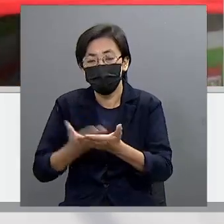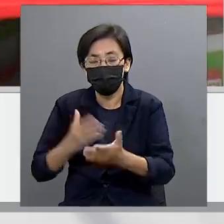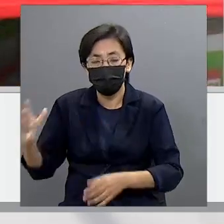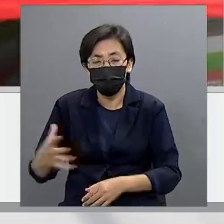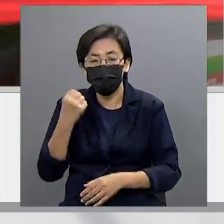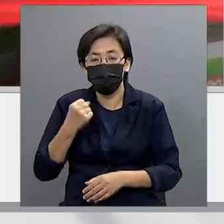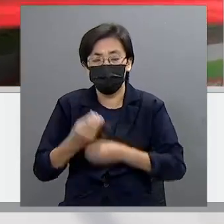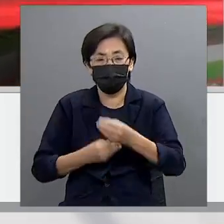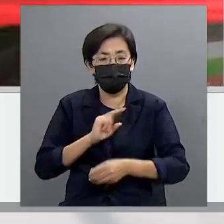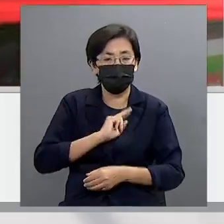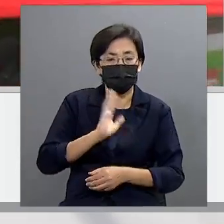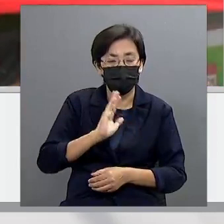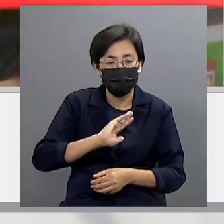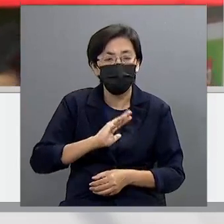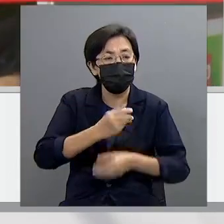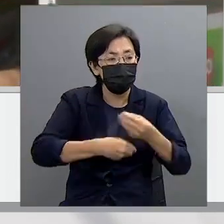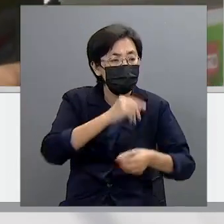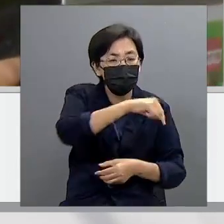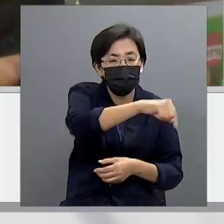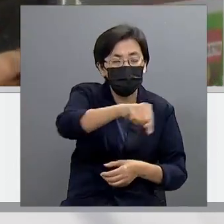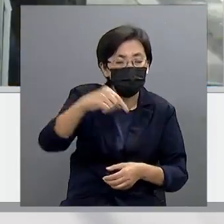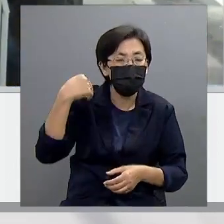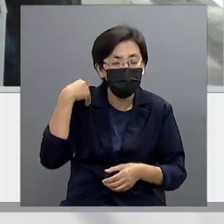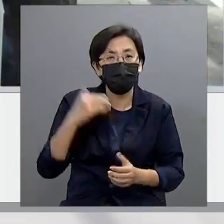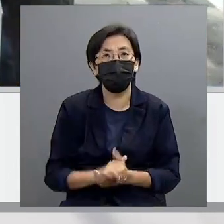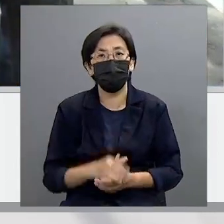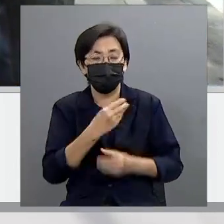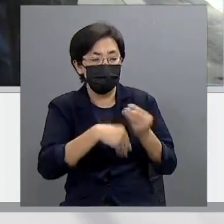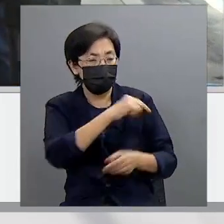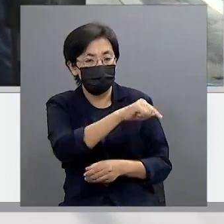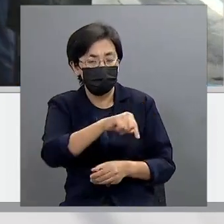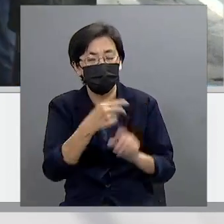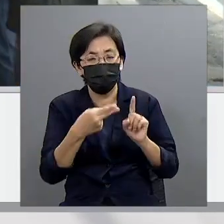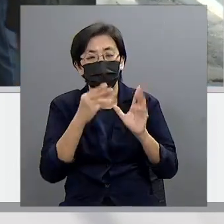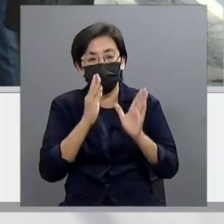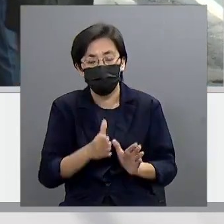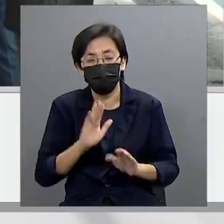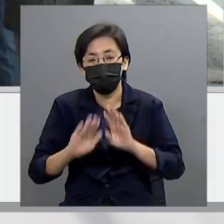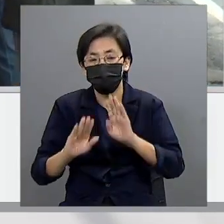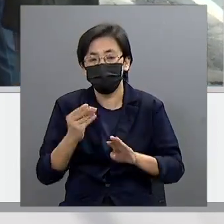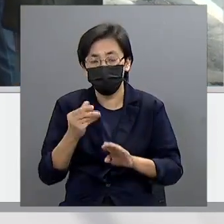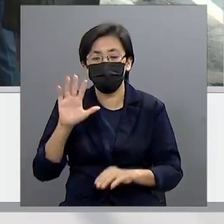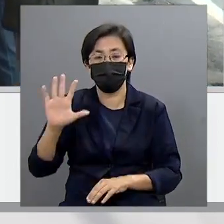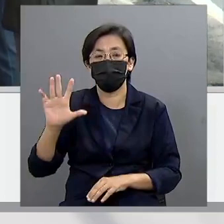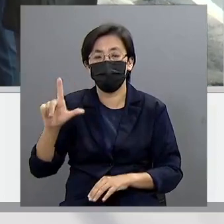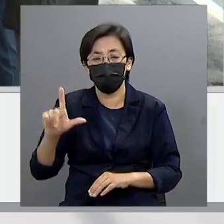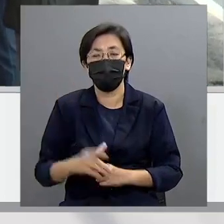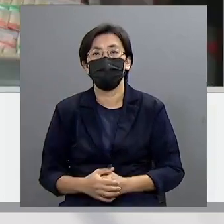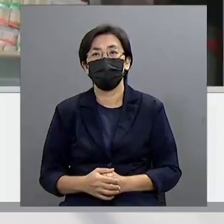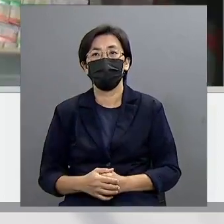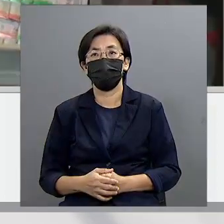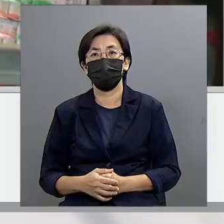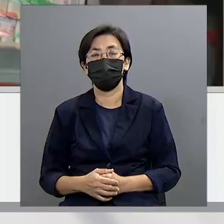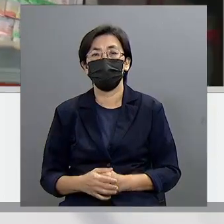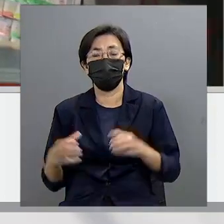ระจายให้กับผู้ค้ารายใหม่ที่เขาเข้ามาขาย 10,000 รายก็จะอยู่ที่ประมาณ5ล้านใบแบบนี้ค่ะแต่ว่ากลุ่มที่ได้รับผลก